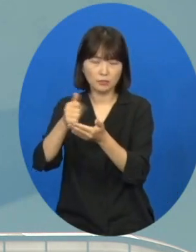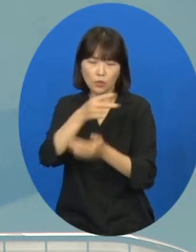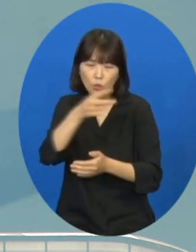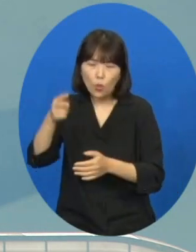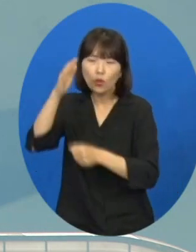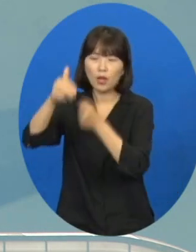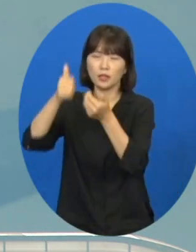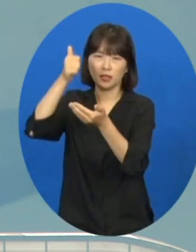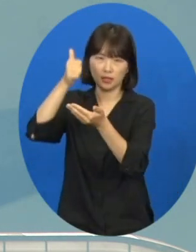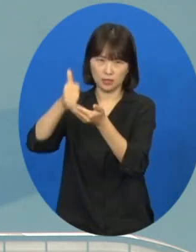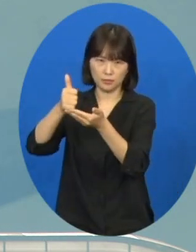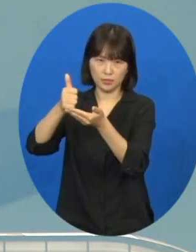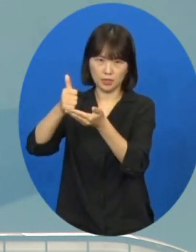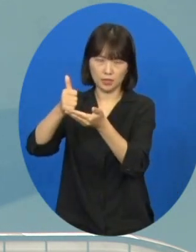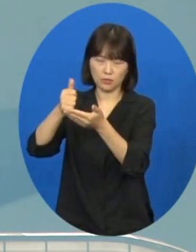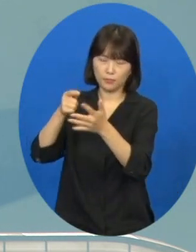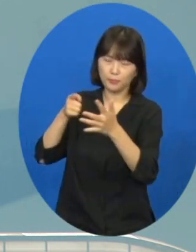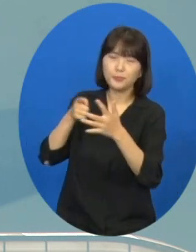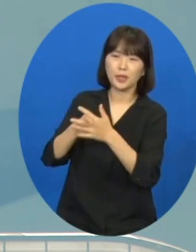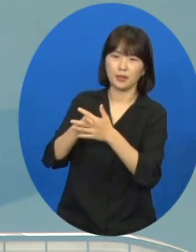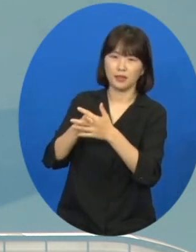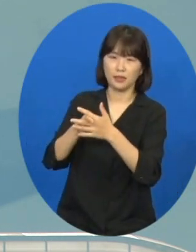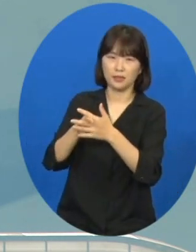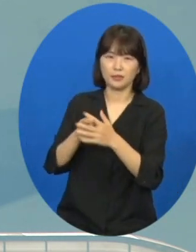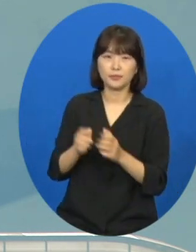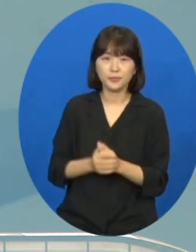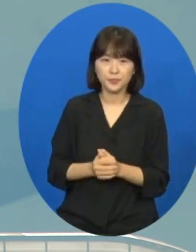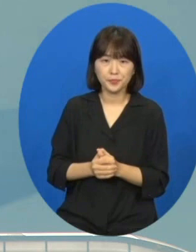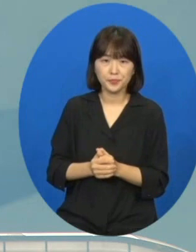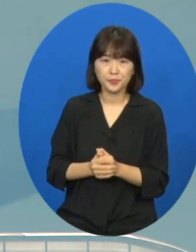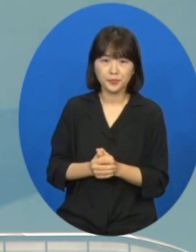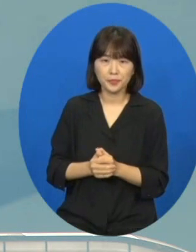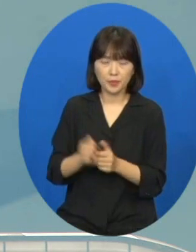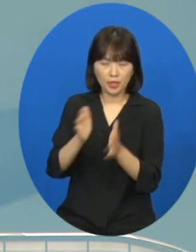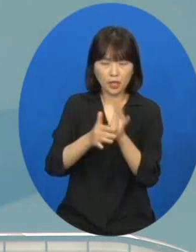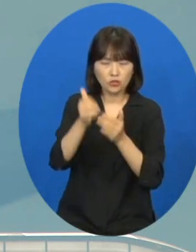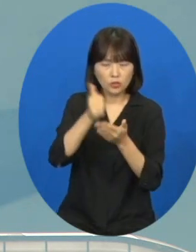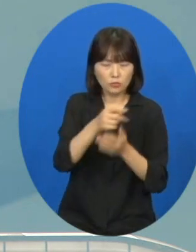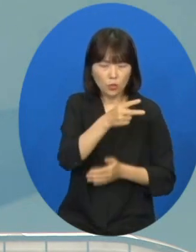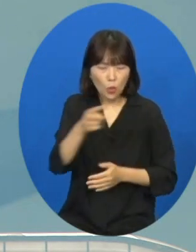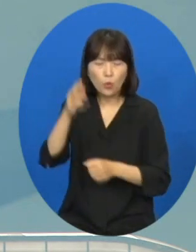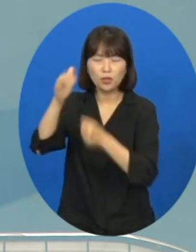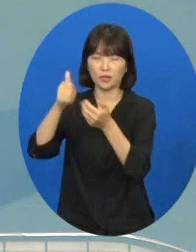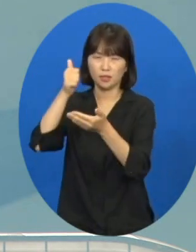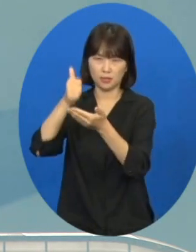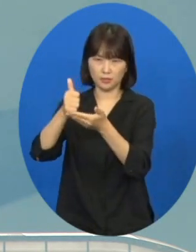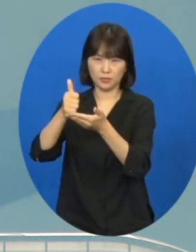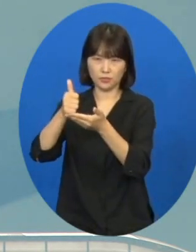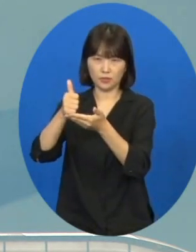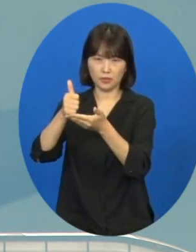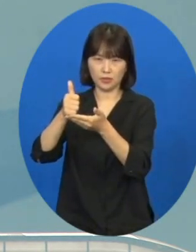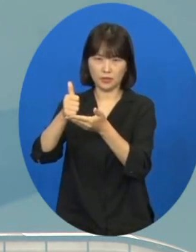하나님이라는 사실을 안 거예요. 예수님이 하나님이시구나.